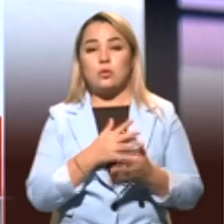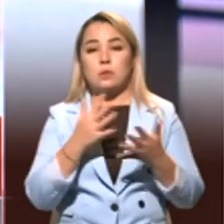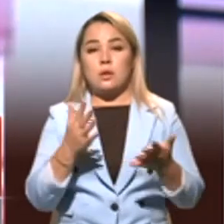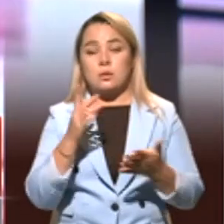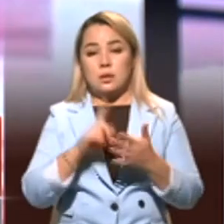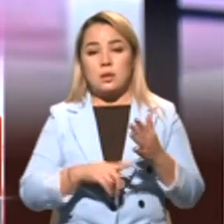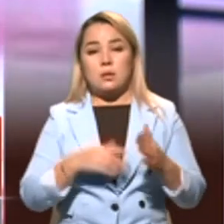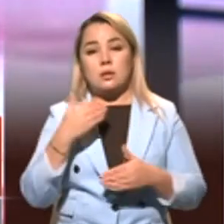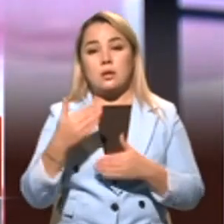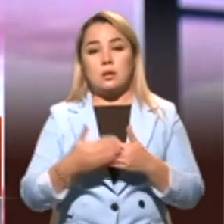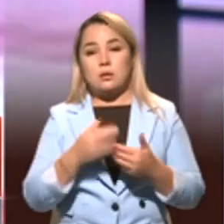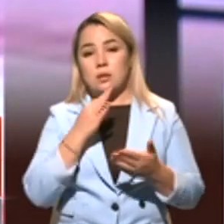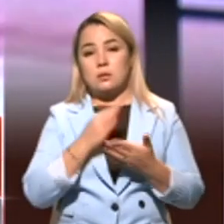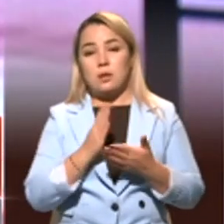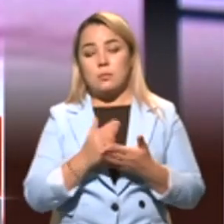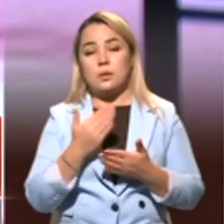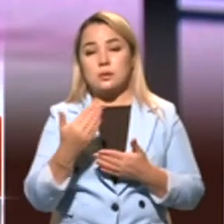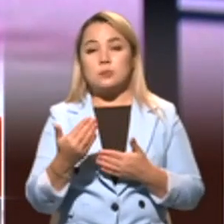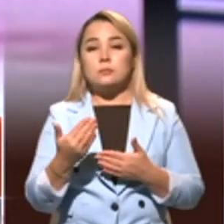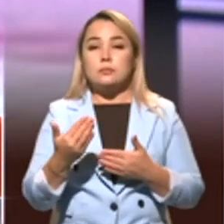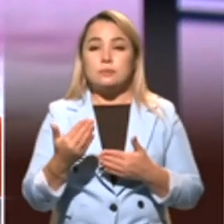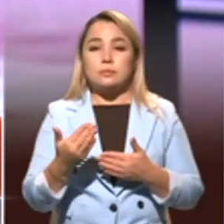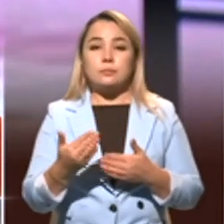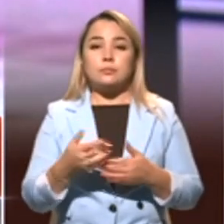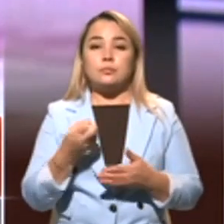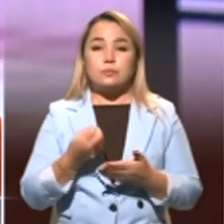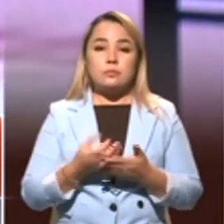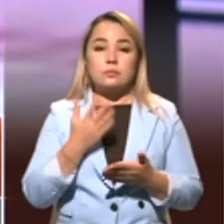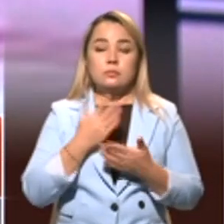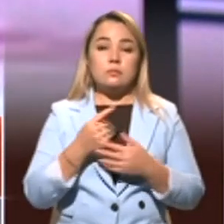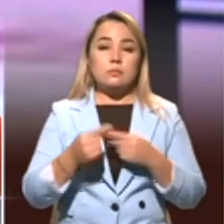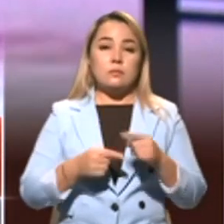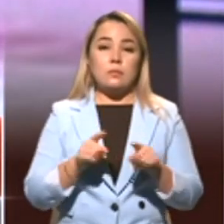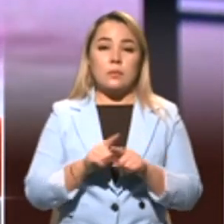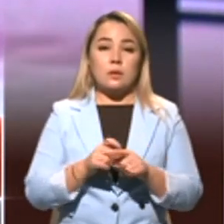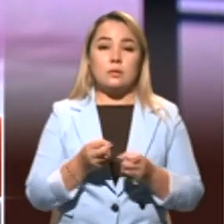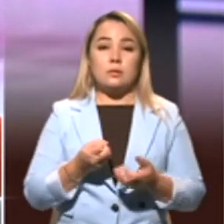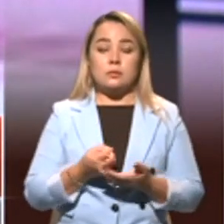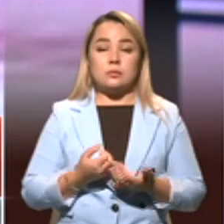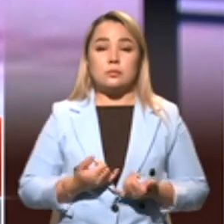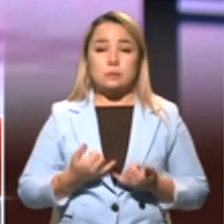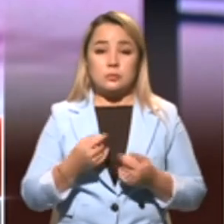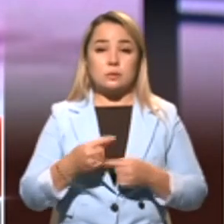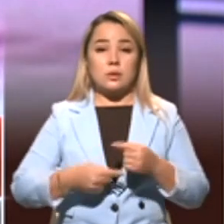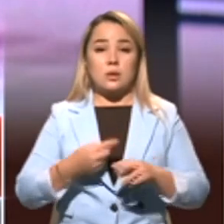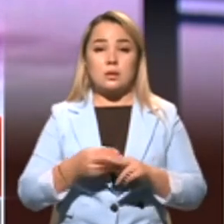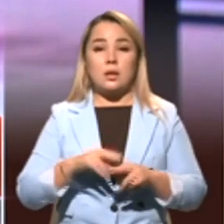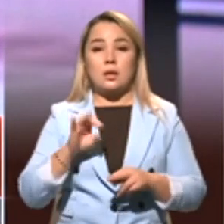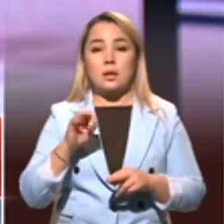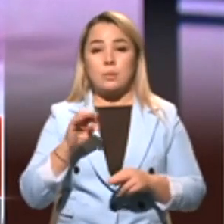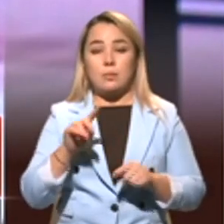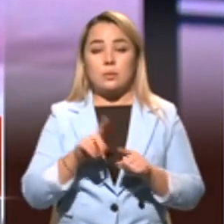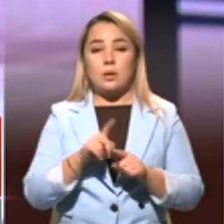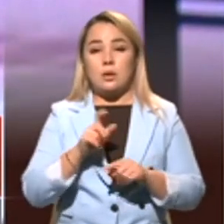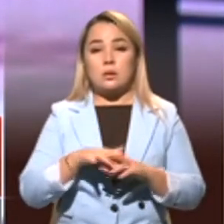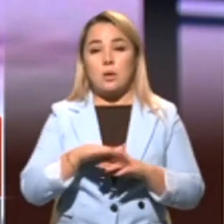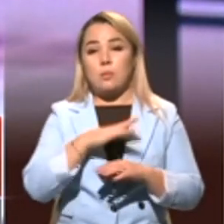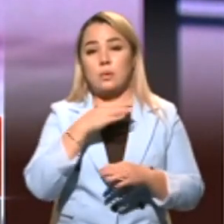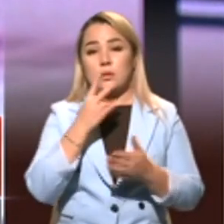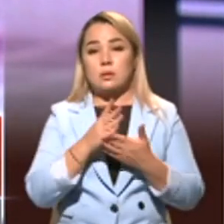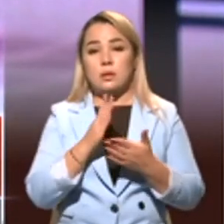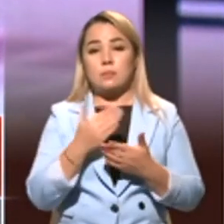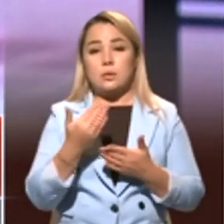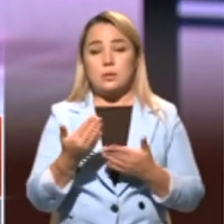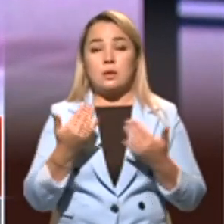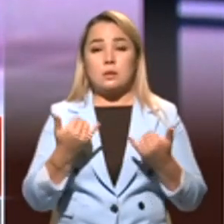сенің алдыңа келіп тұр. Халыққа қаншама құндылықтарды беруге біздің имамдардың қолында тұр, былай айтсақ, біраз халыққа, иә. Одан